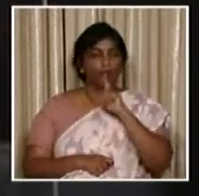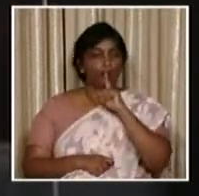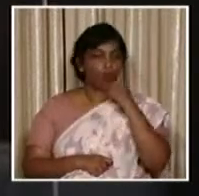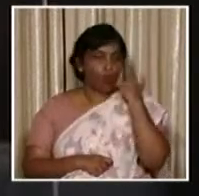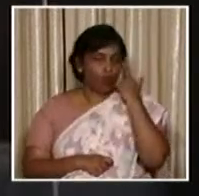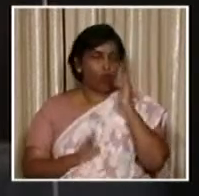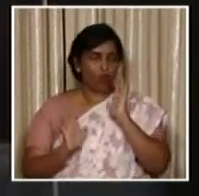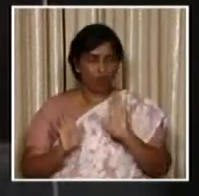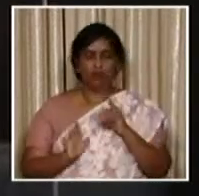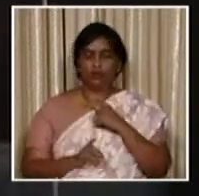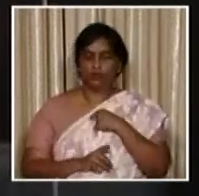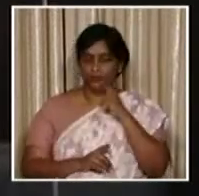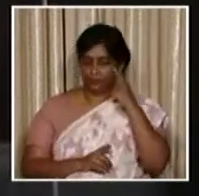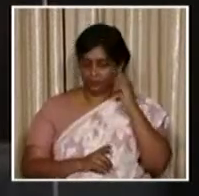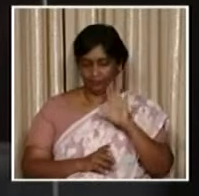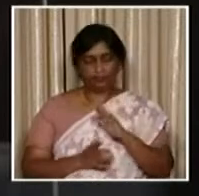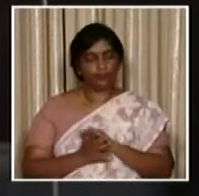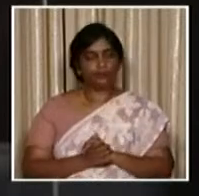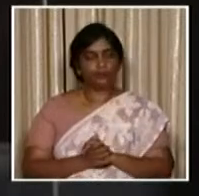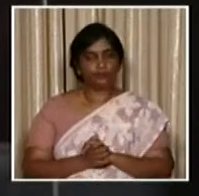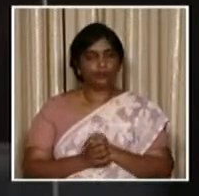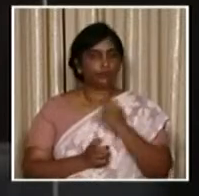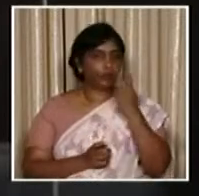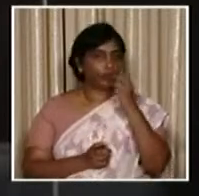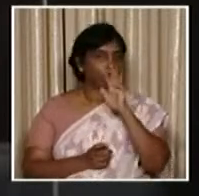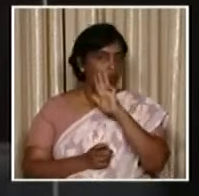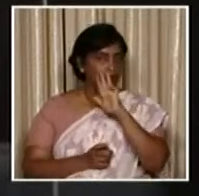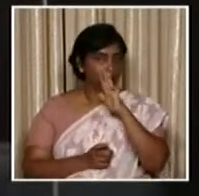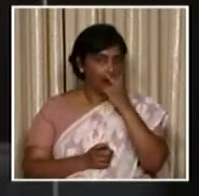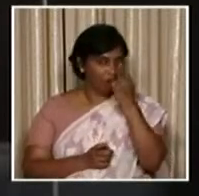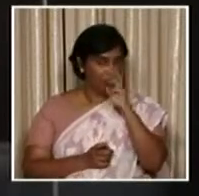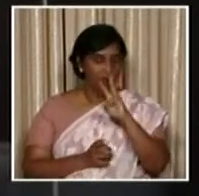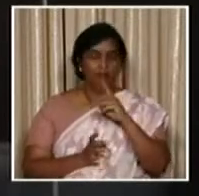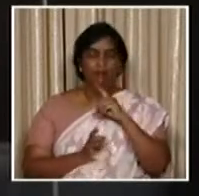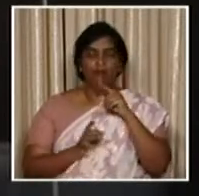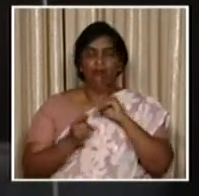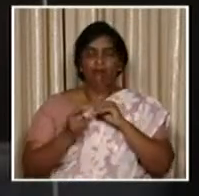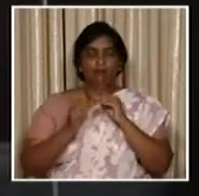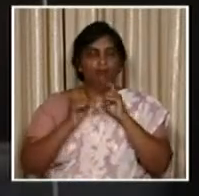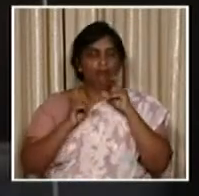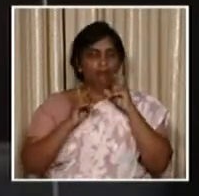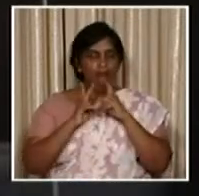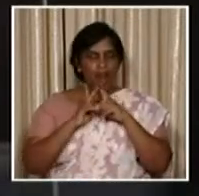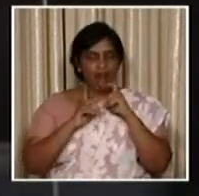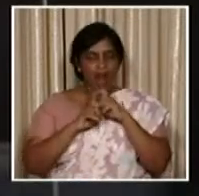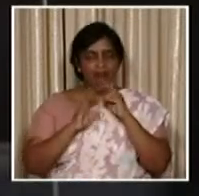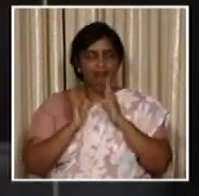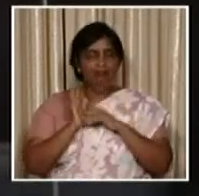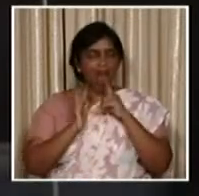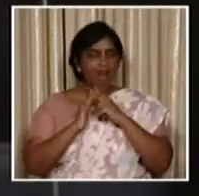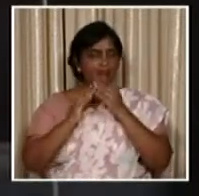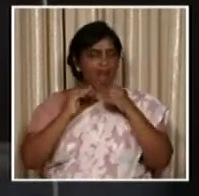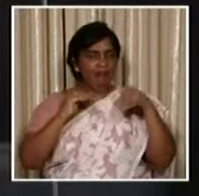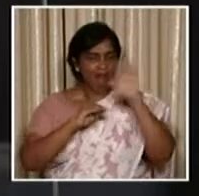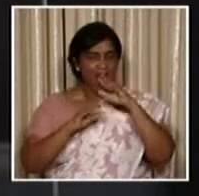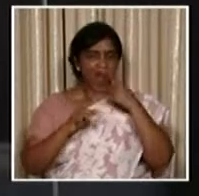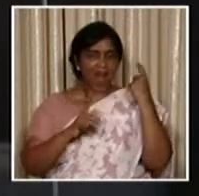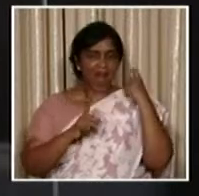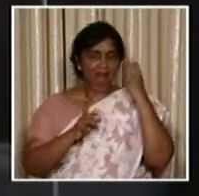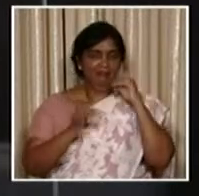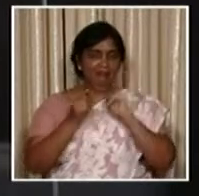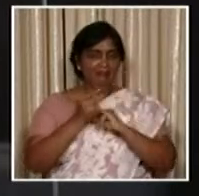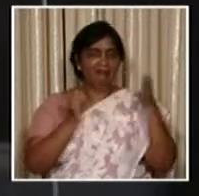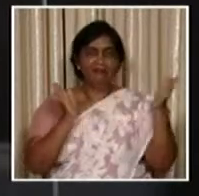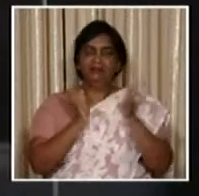one kiyala man vishwasa karanawa. 2013 දී සැලේ DMI වුණාට පස්සේ මෙම කටයුතු සාරාන් සමග